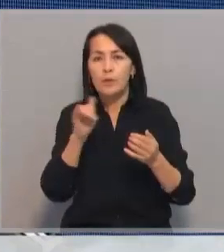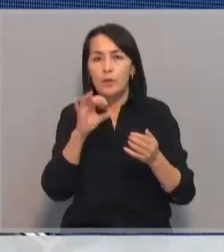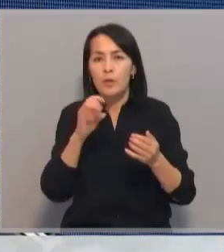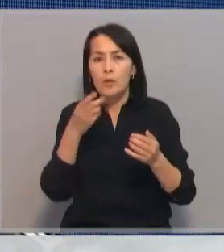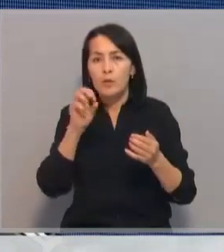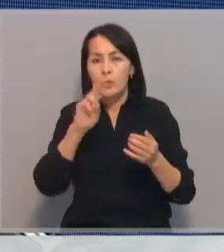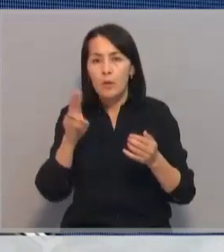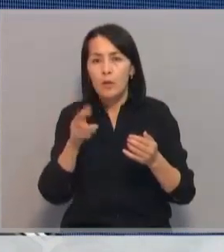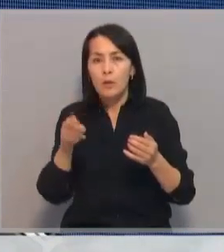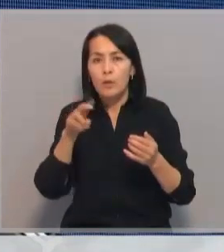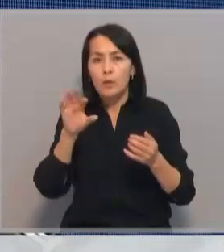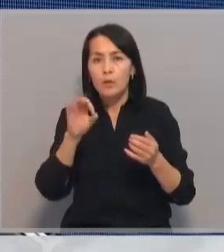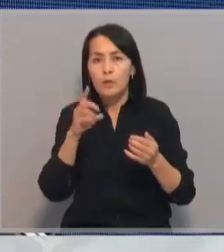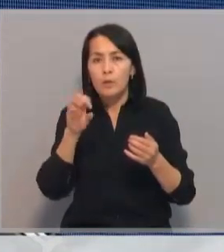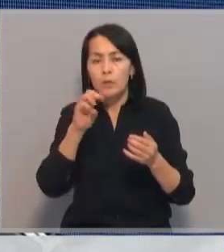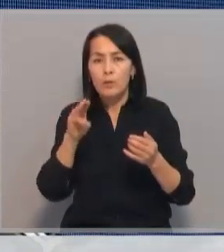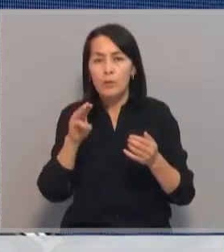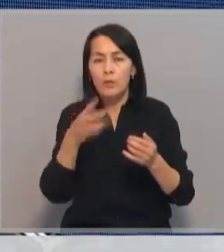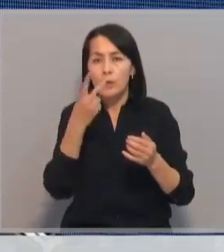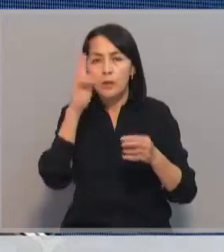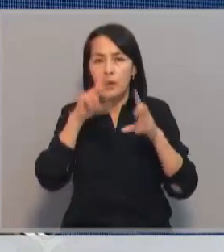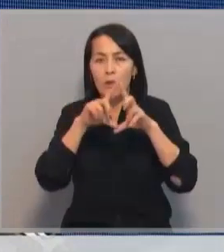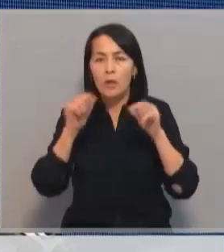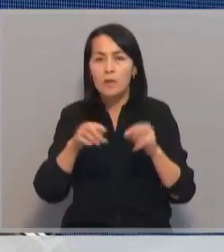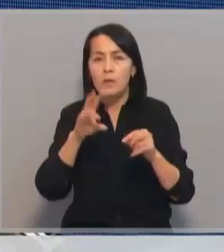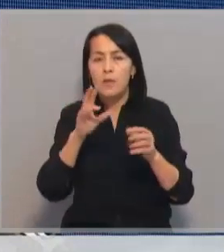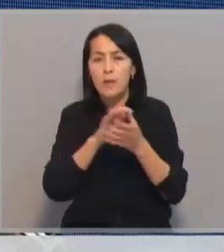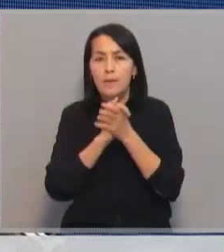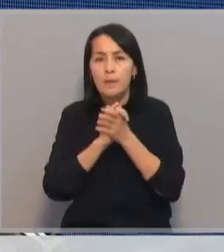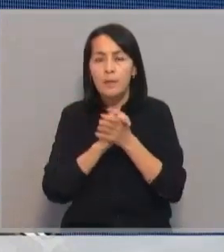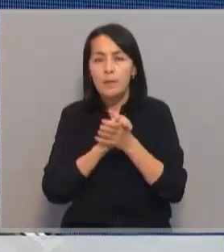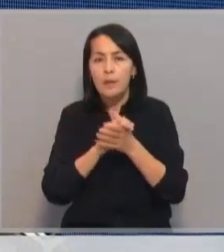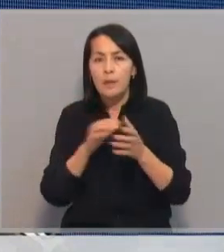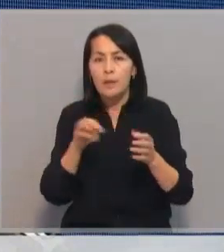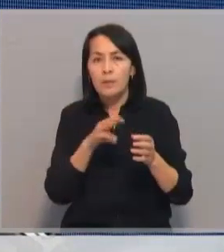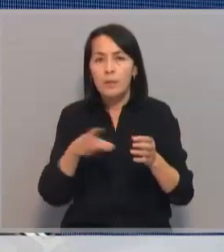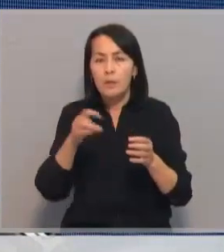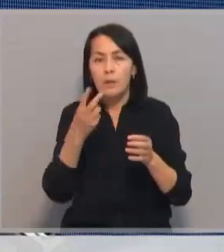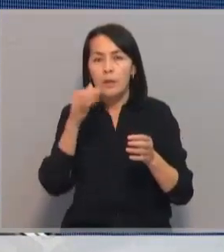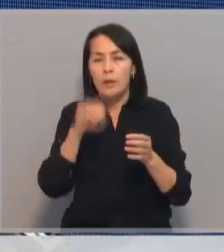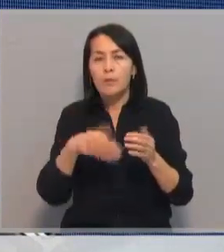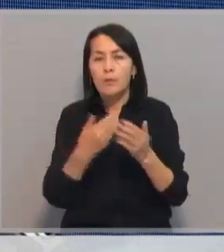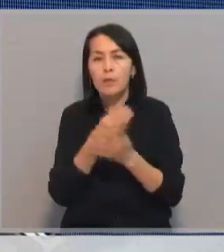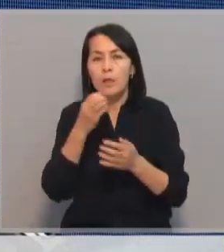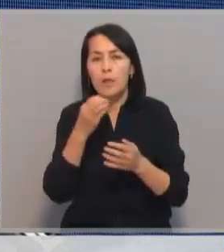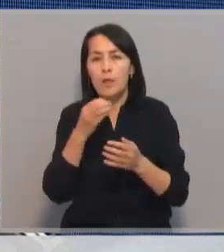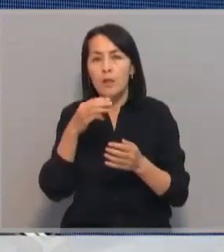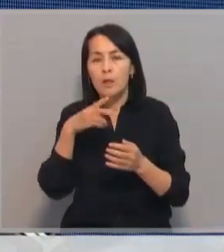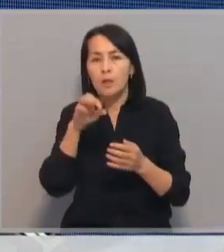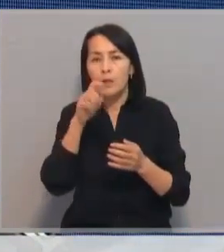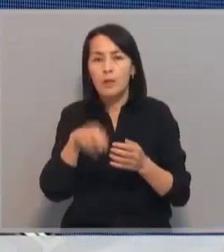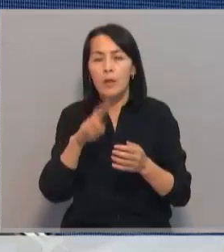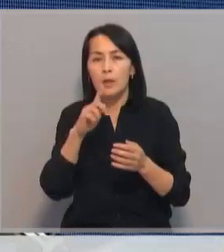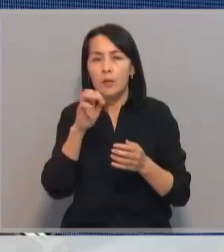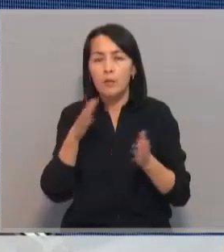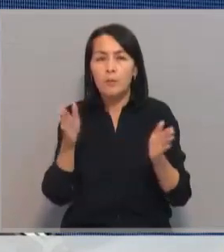жаңағы Достық жағына 2000 орындық мектеп, Нұршуақ ынтымақ жағына 2000 орындық, Жаңа Тұрланға 1200 орындық мектеп, Қатын